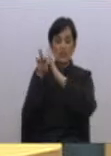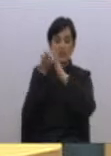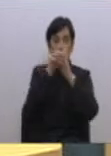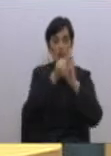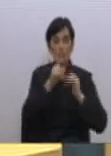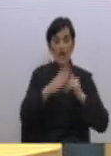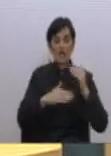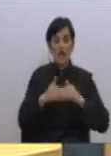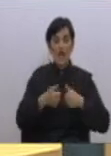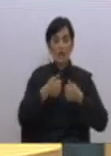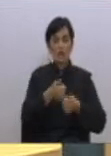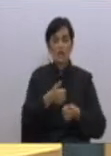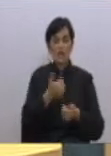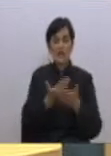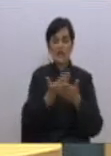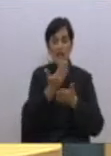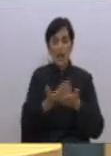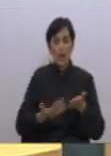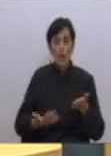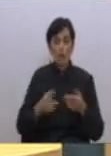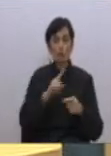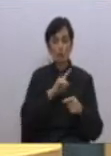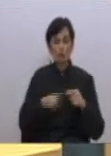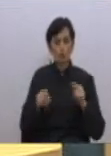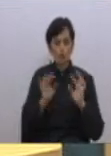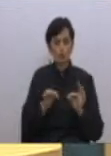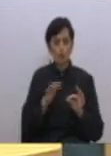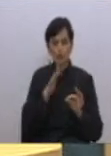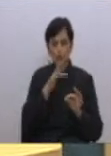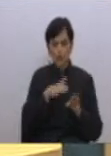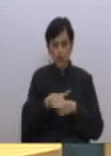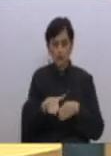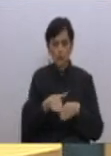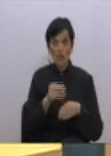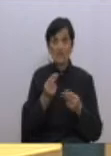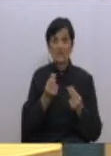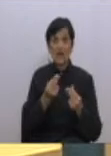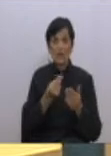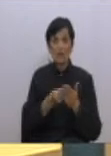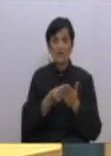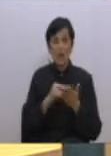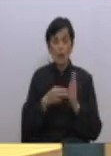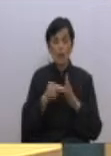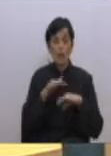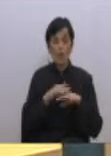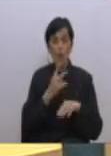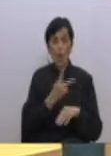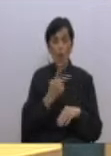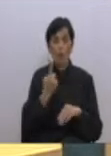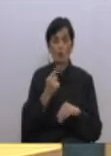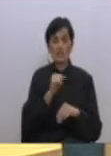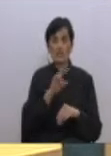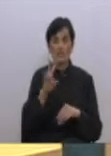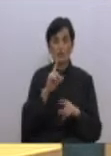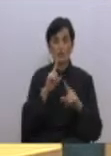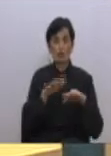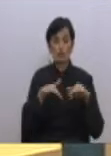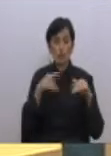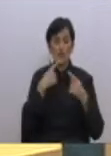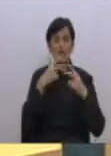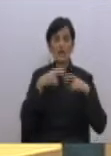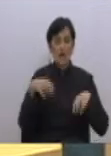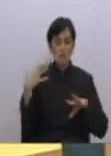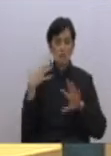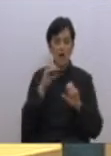Rascher Șeuțcops, recomandație bis troula ce sulebas. Sabina Susabujetul Comitet Maus Berti, Ivnis Stomaze Ganihredam,